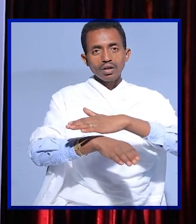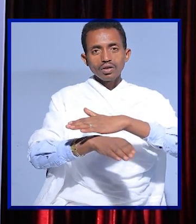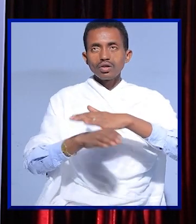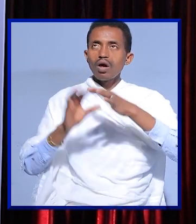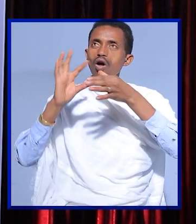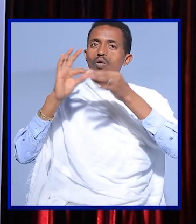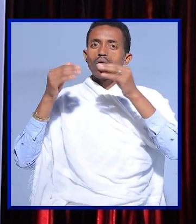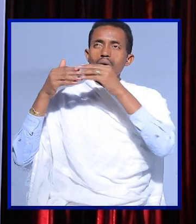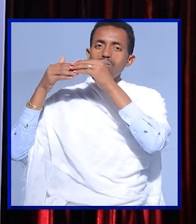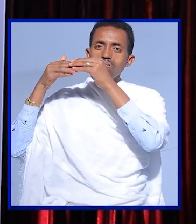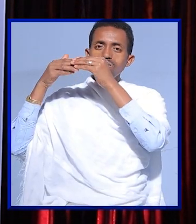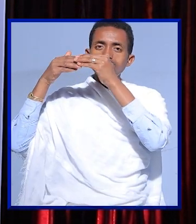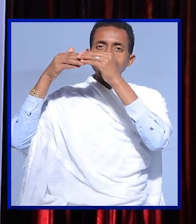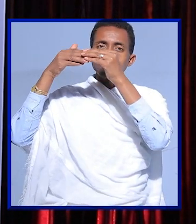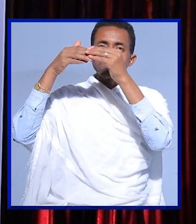ኮከብ እየመራቸው